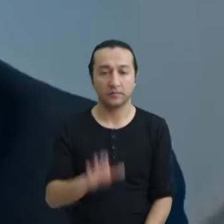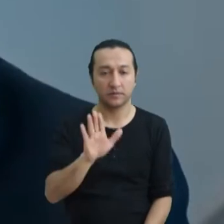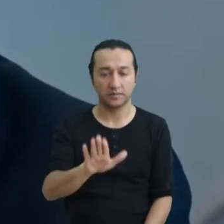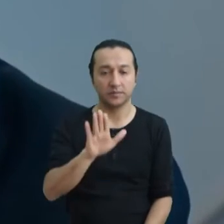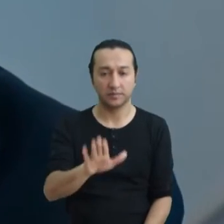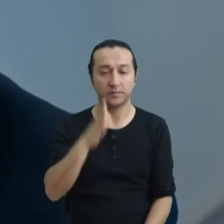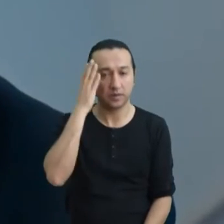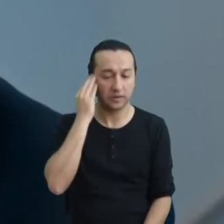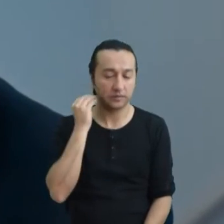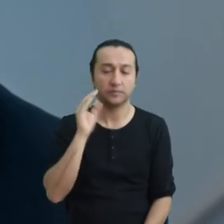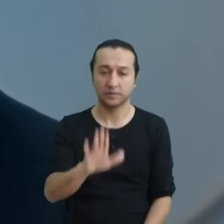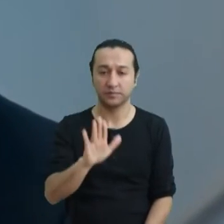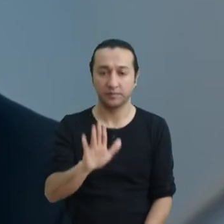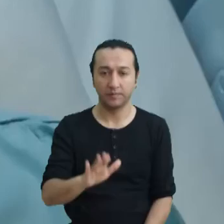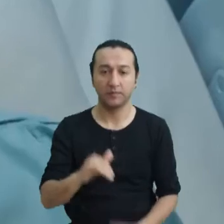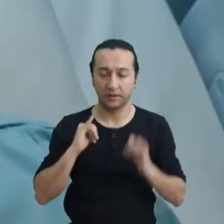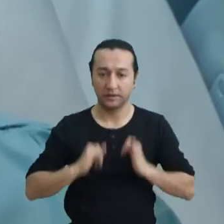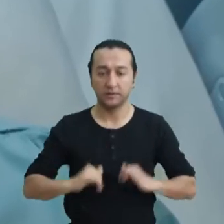Tamam. Tamam Pusat'ım, tamam.